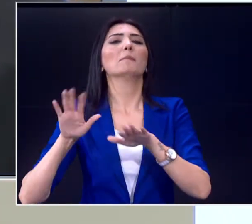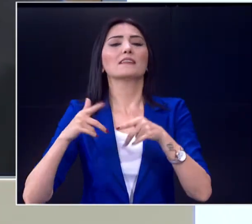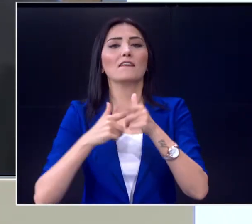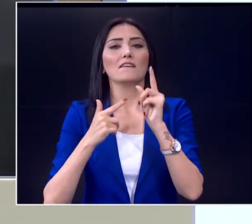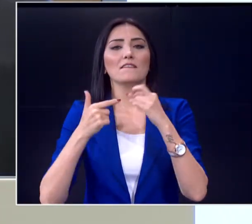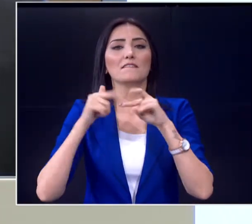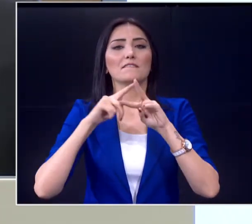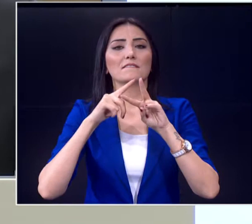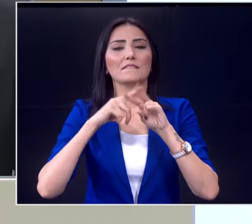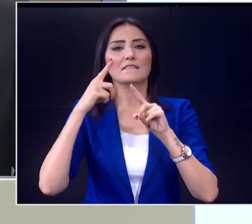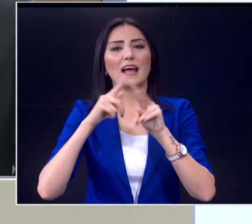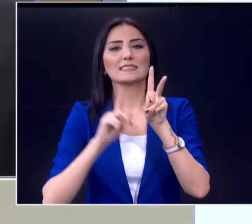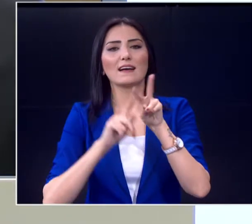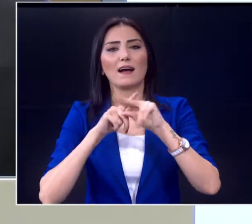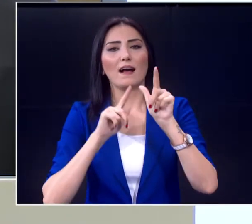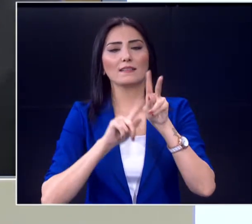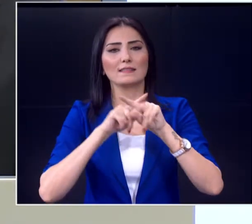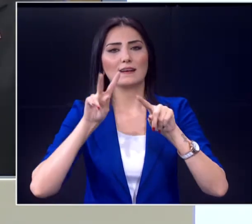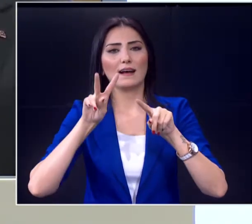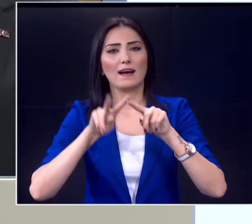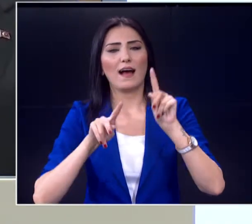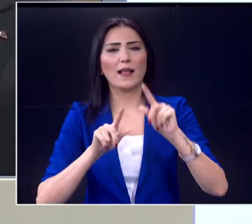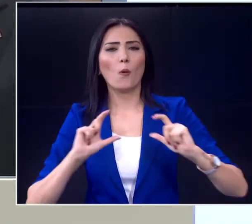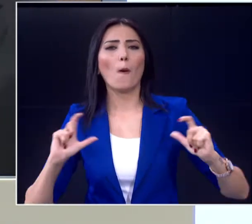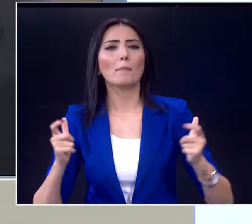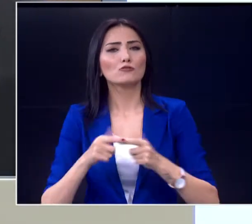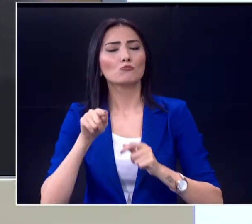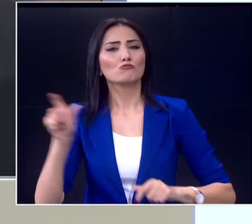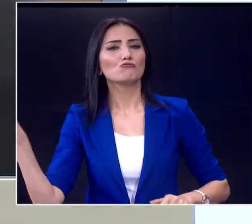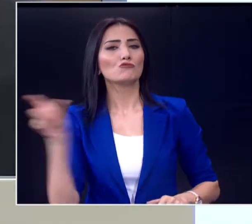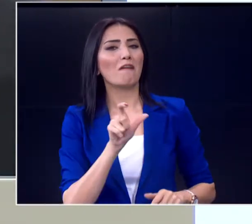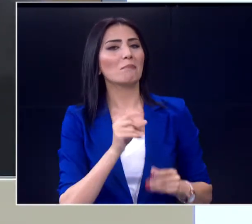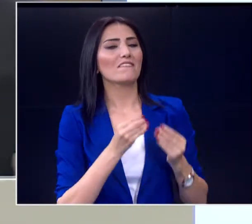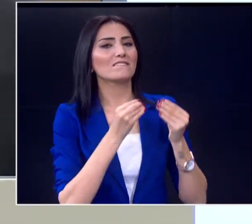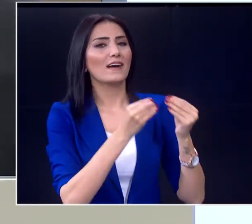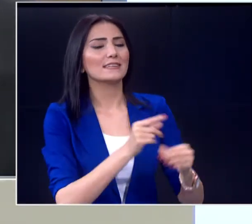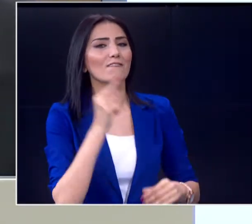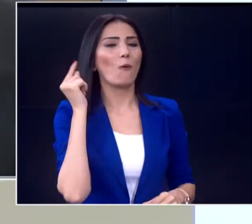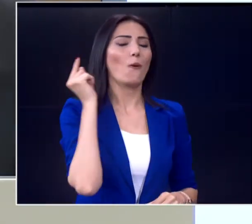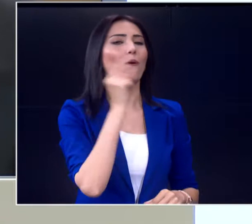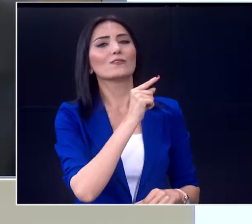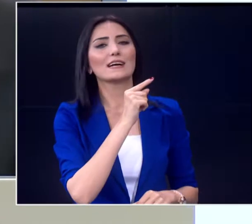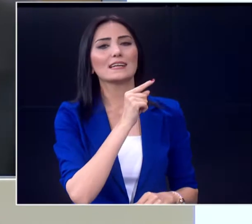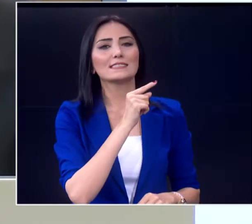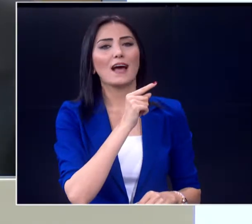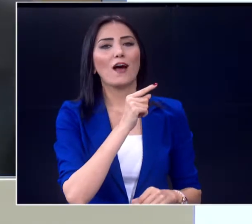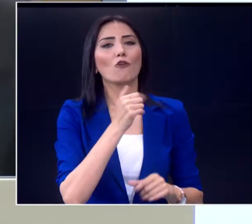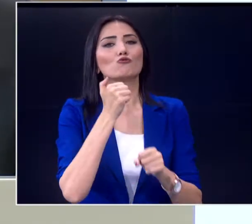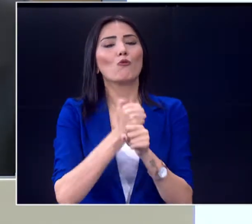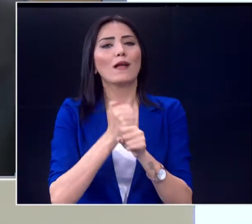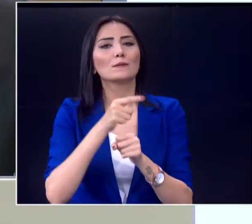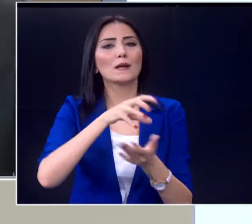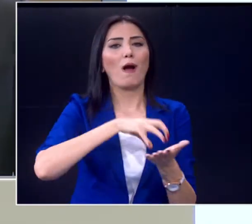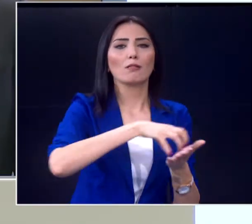Kalkanı harekatıyla bunun cevabını verdik ve orada güvenli bir